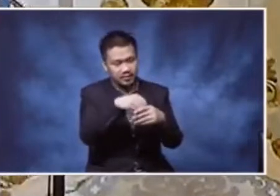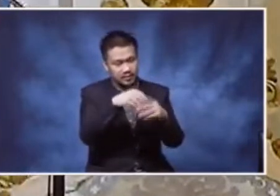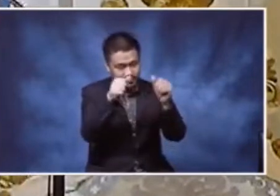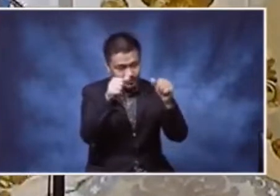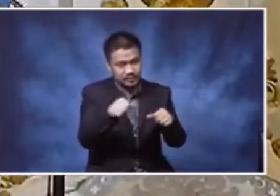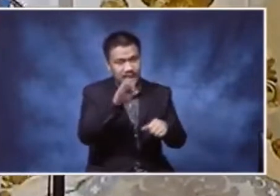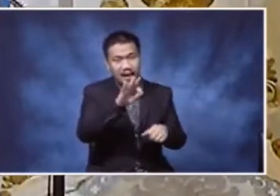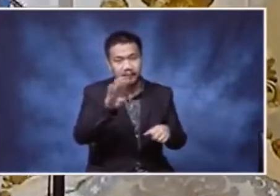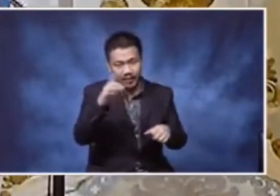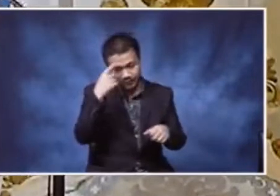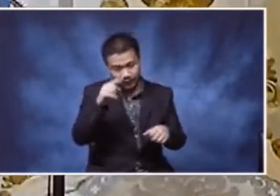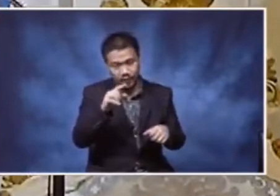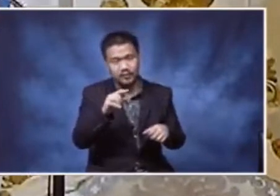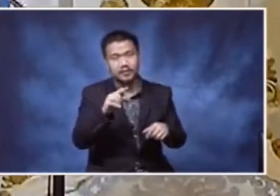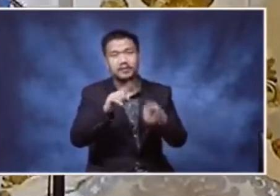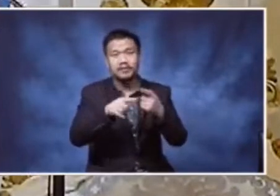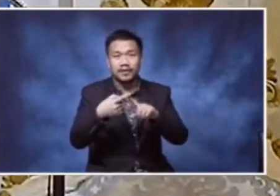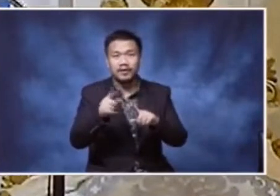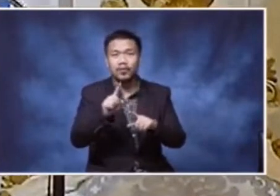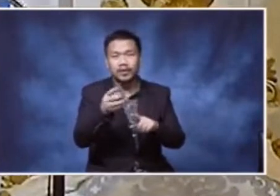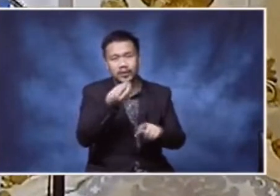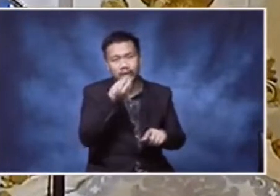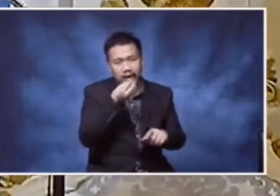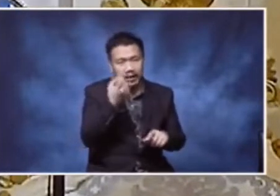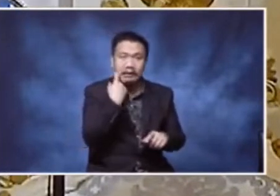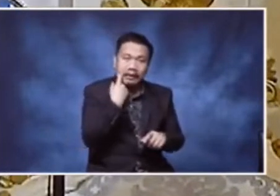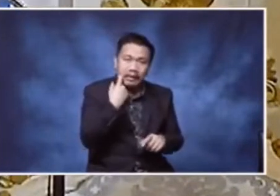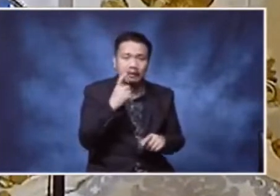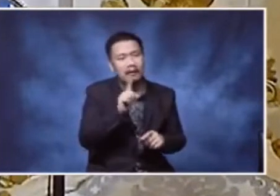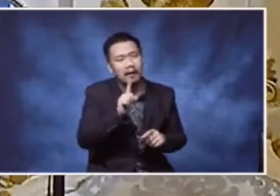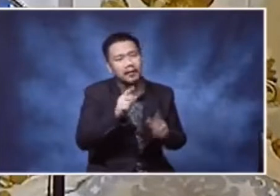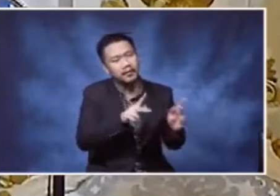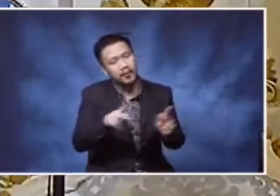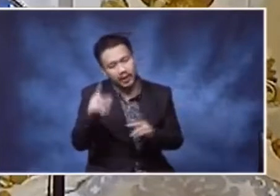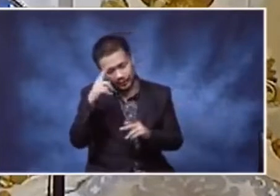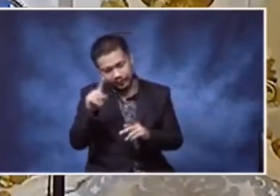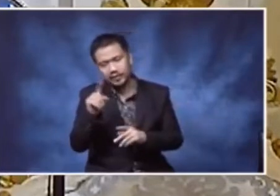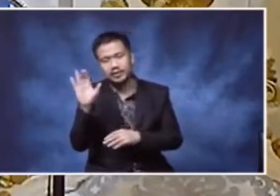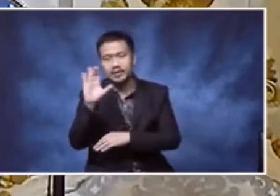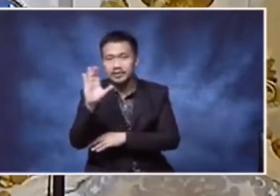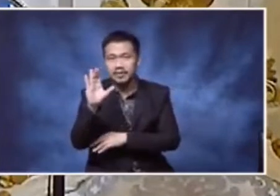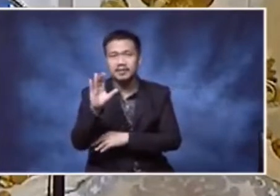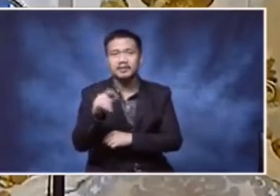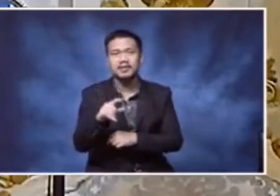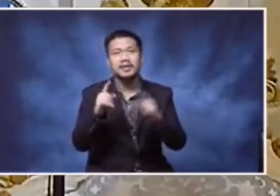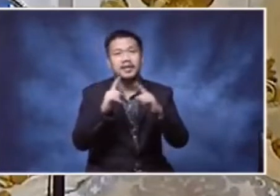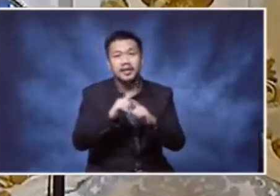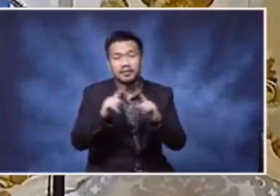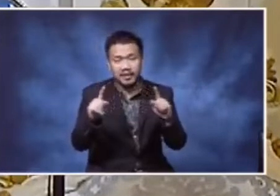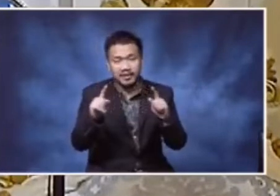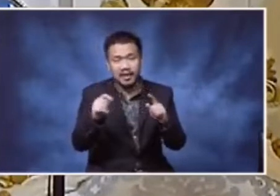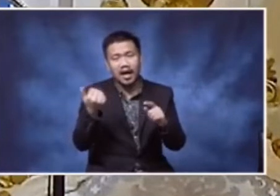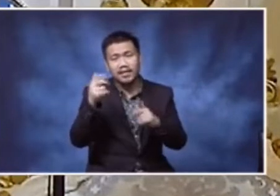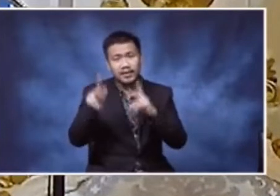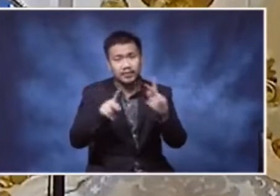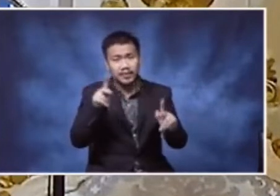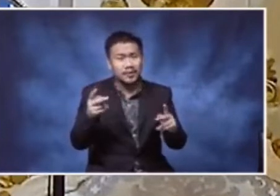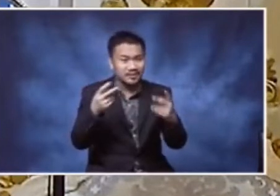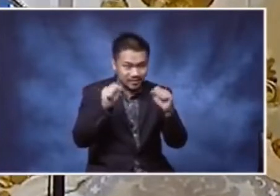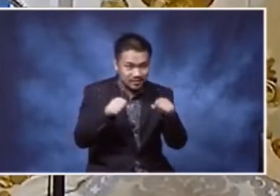natin. Yung kinain natin kanina. Yung balak natin ngayong Pasko. Pero yan po'y makikita ng